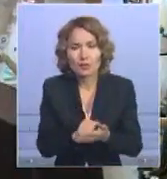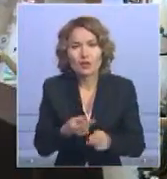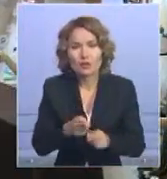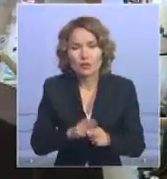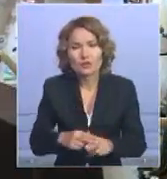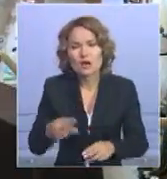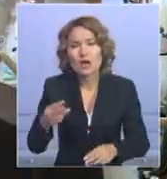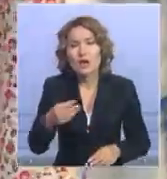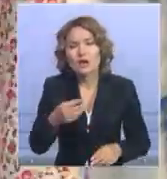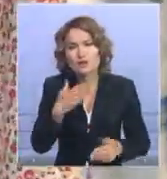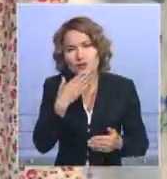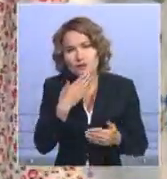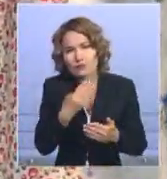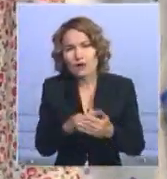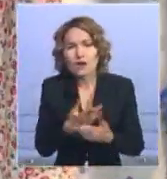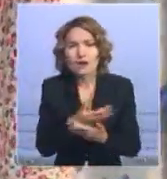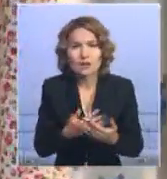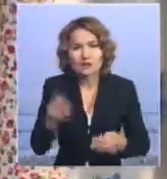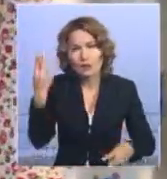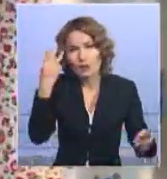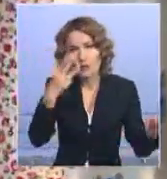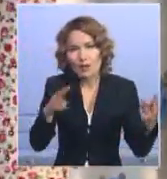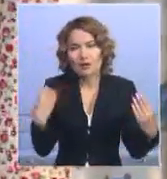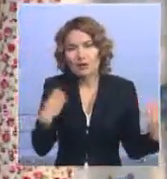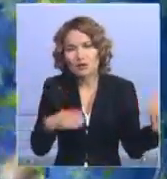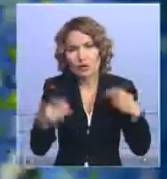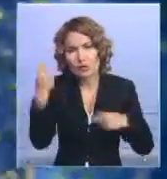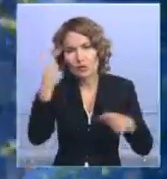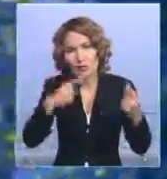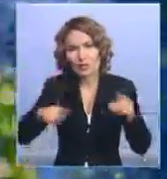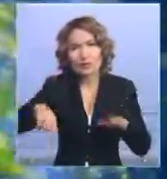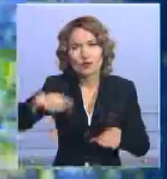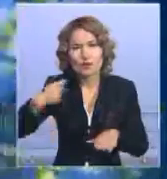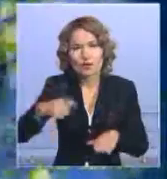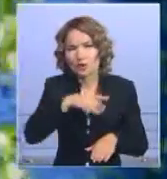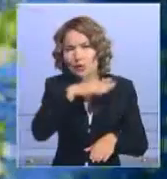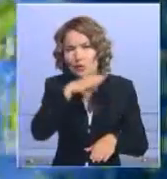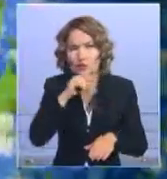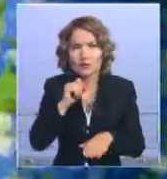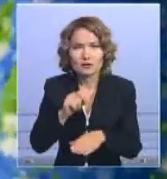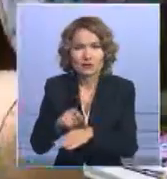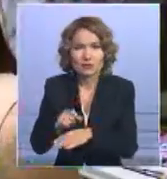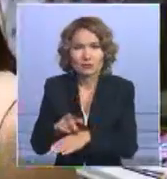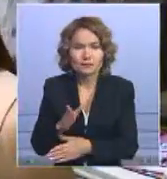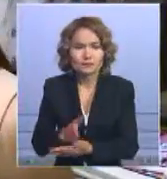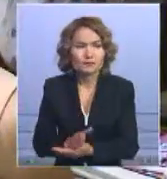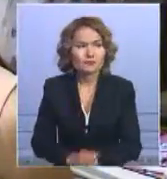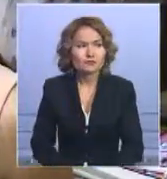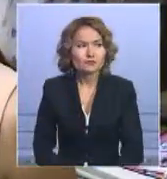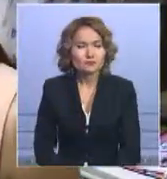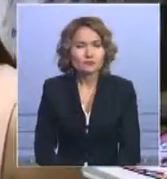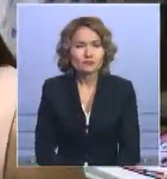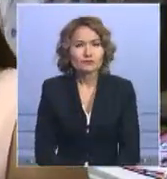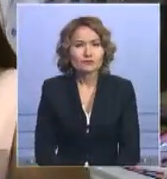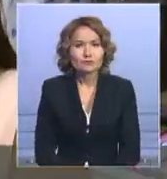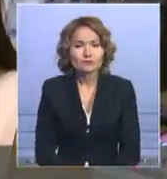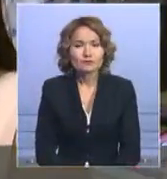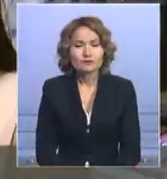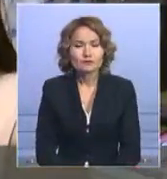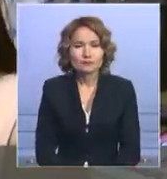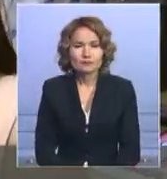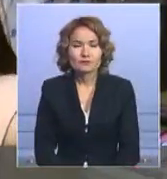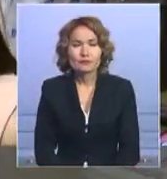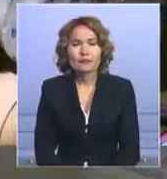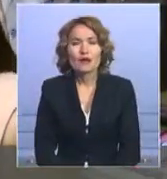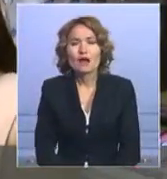Елена Нейбарт қазір күнделікті өмірге қажетті барлық киімдер тігуді көздеп отыр. Сейчас мы хотим запустить вторую линию.